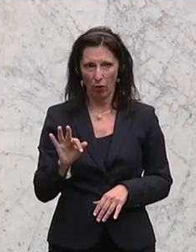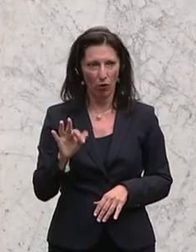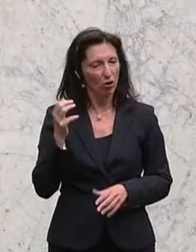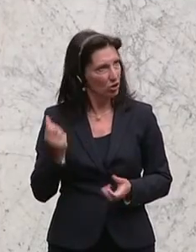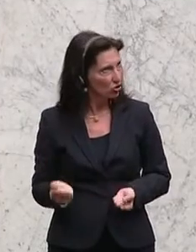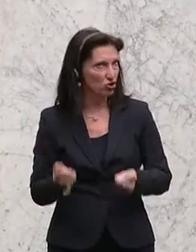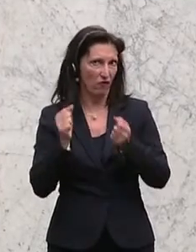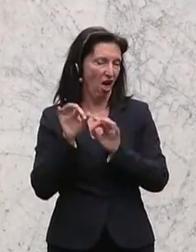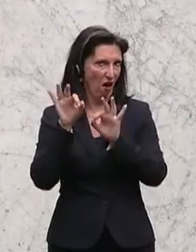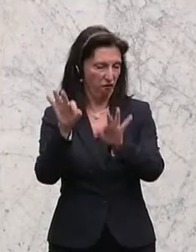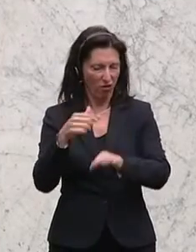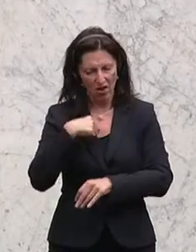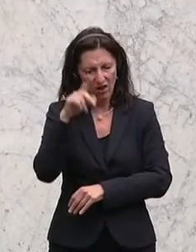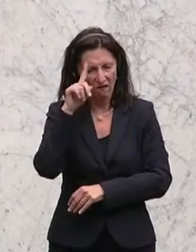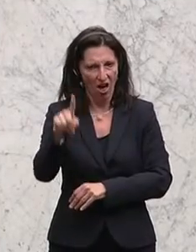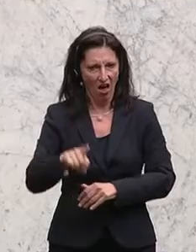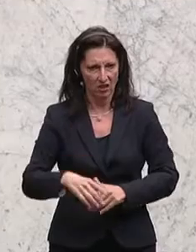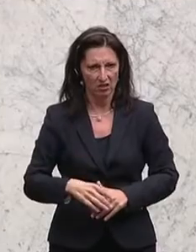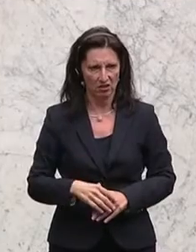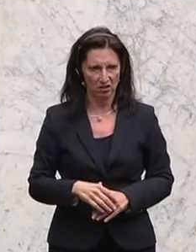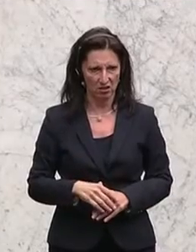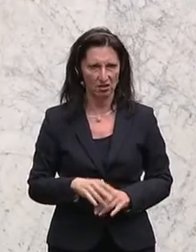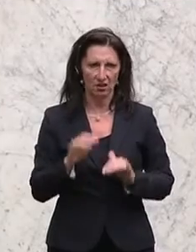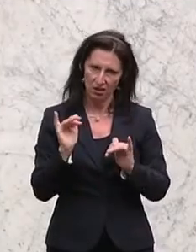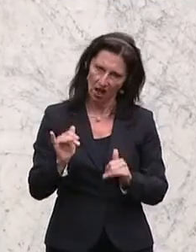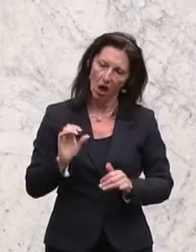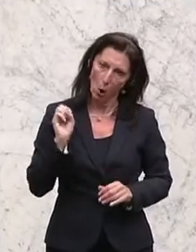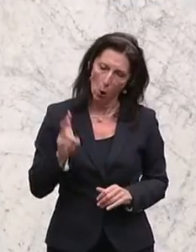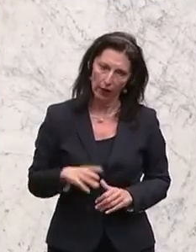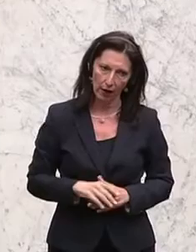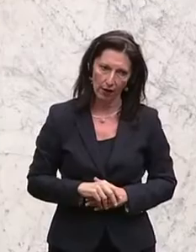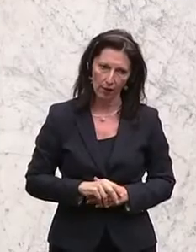ich. Ja, okay.